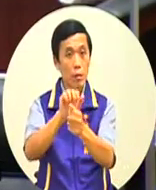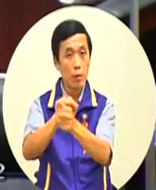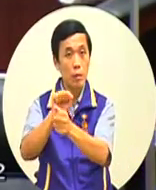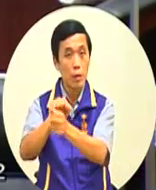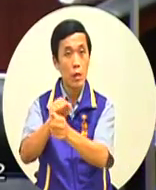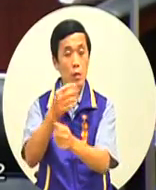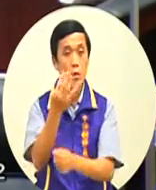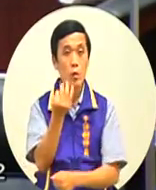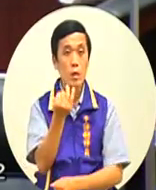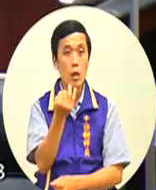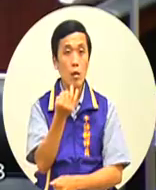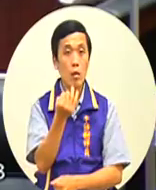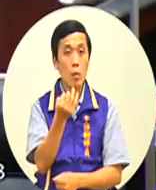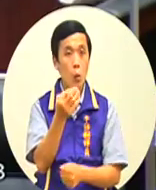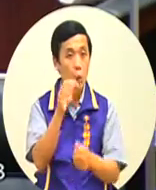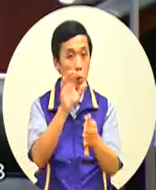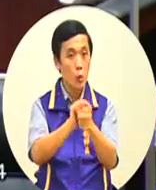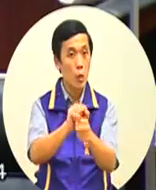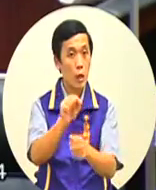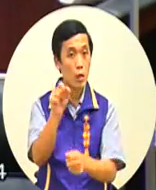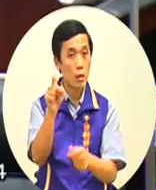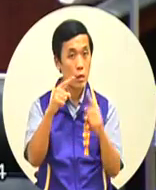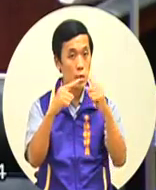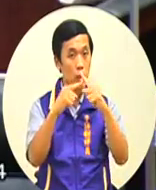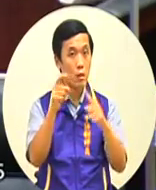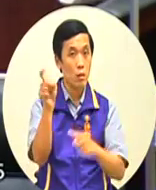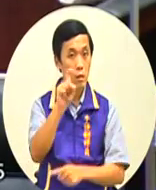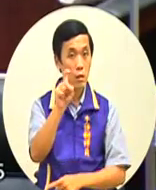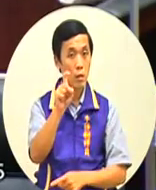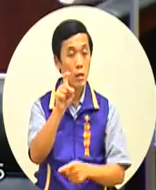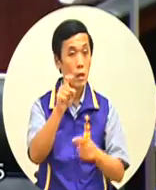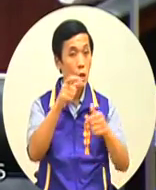几 十个啊，一个偌贵啊，